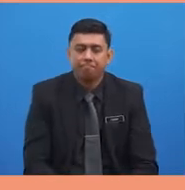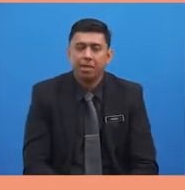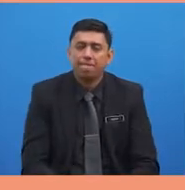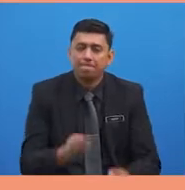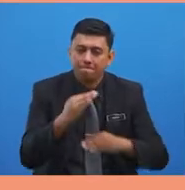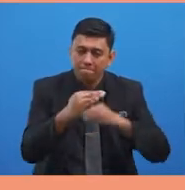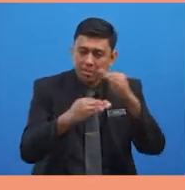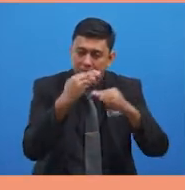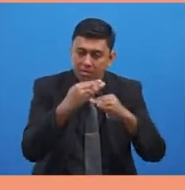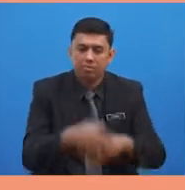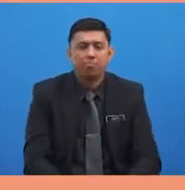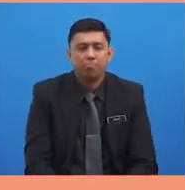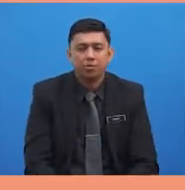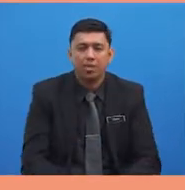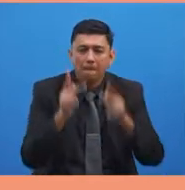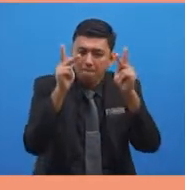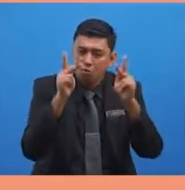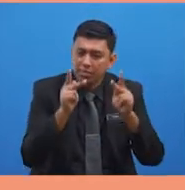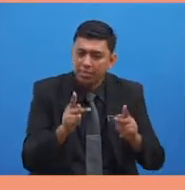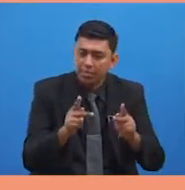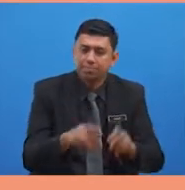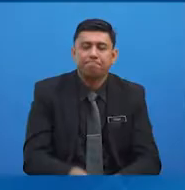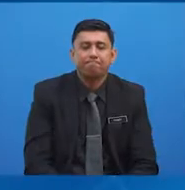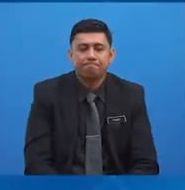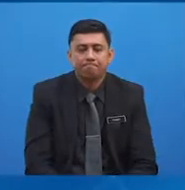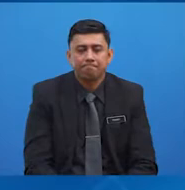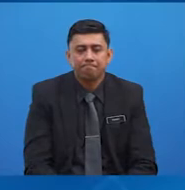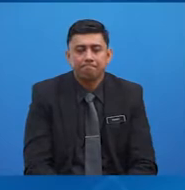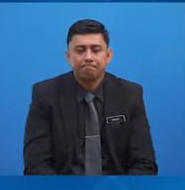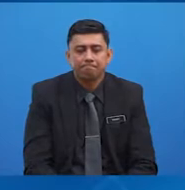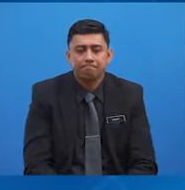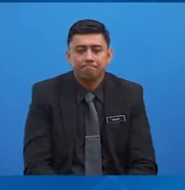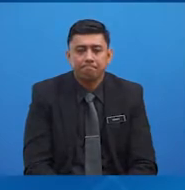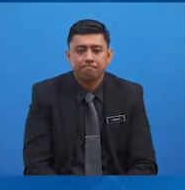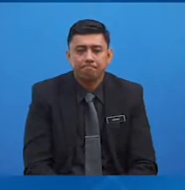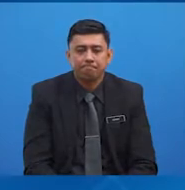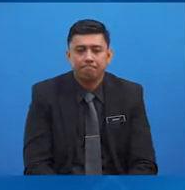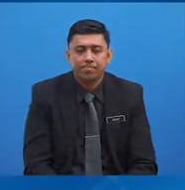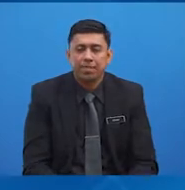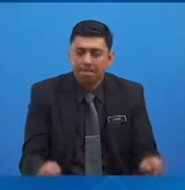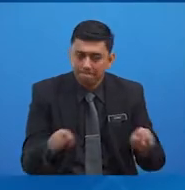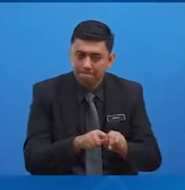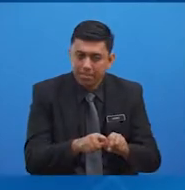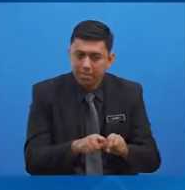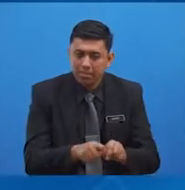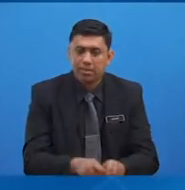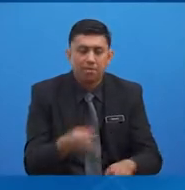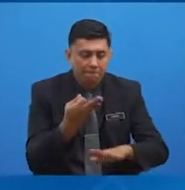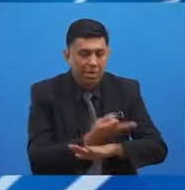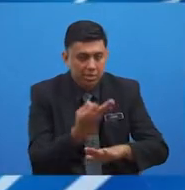Pembinaan subaturcara, prosedur. Konsep prosedur adalah seperti